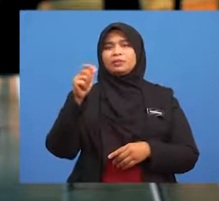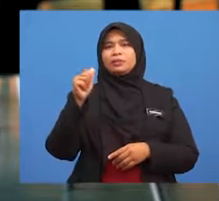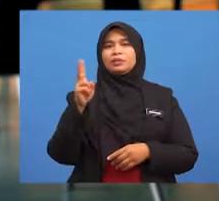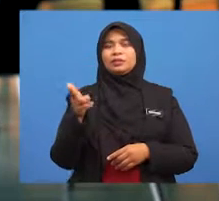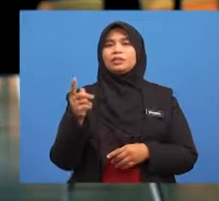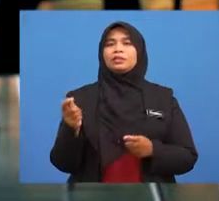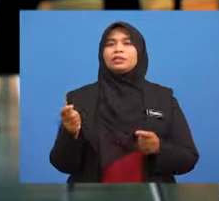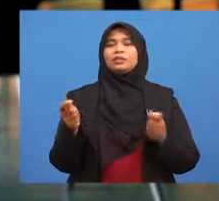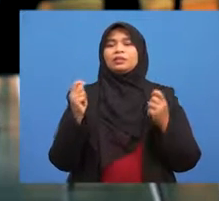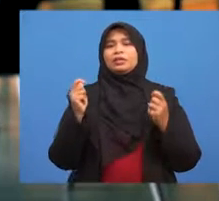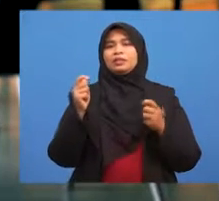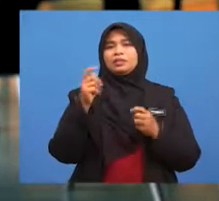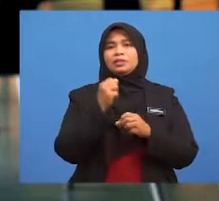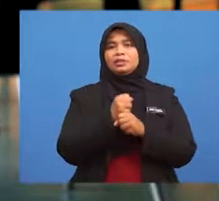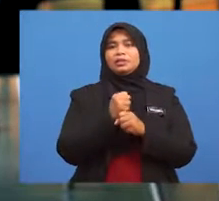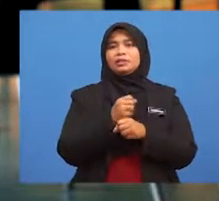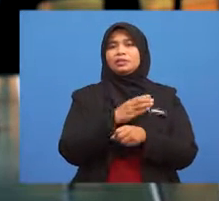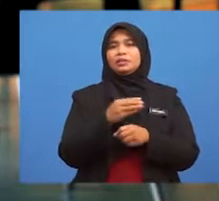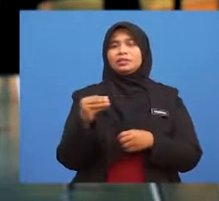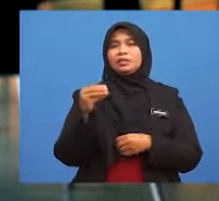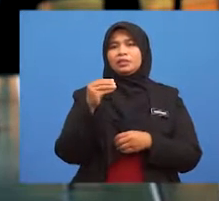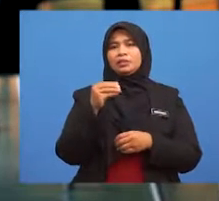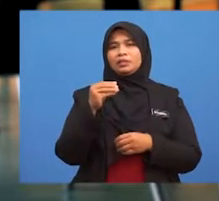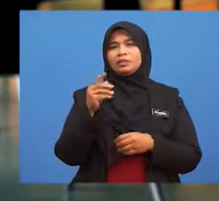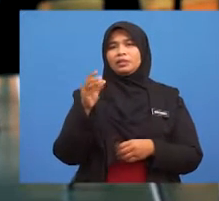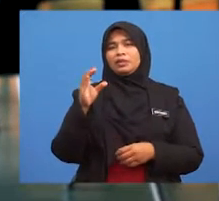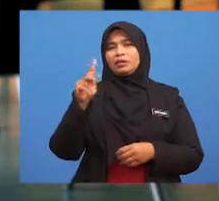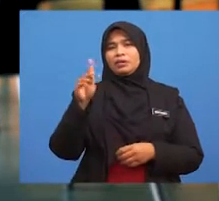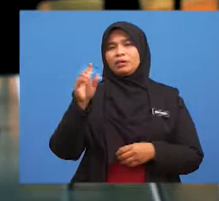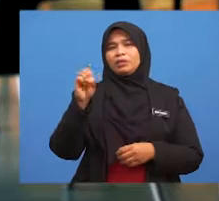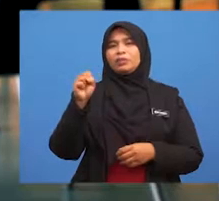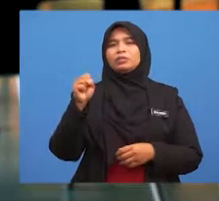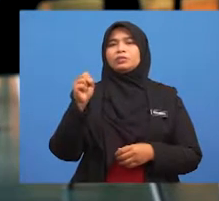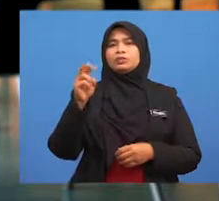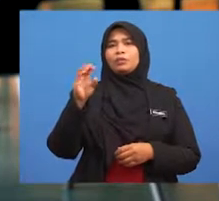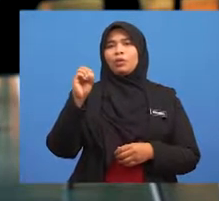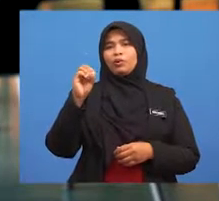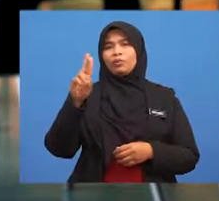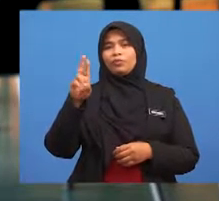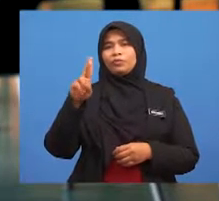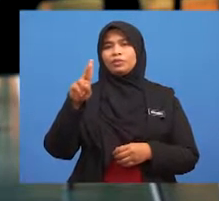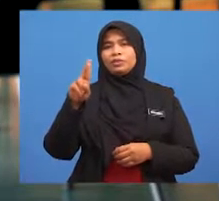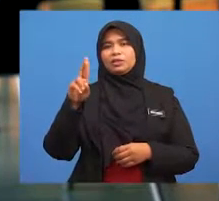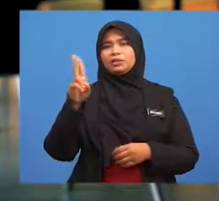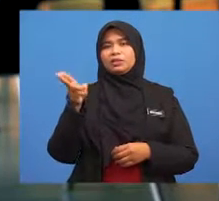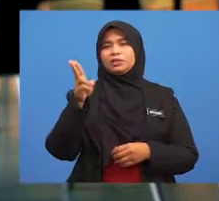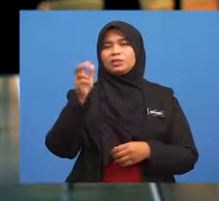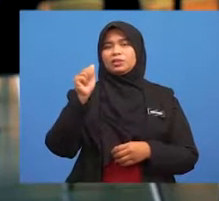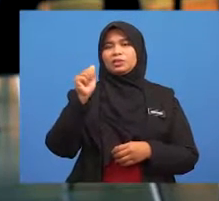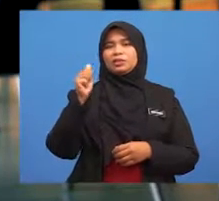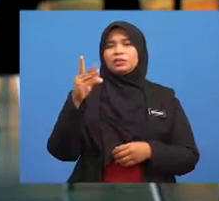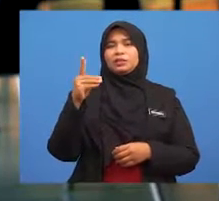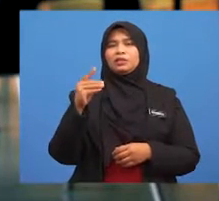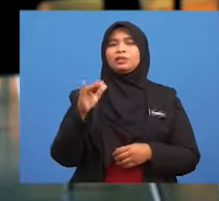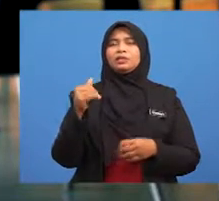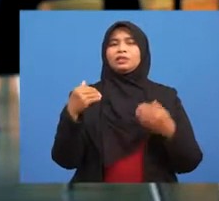kerja dan kos overhead yang dikeluarkan untuk produk yang berada di